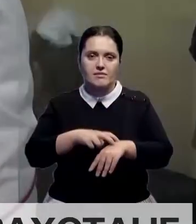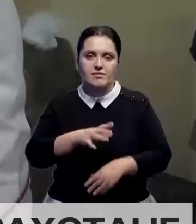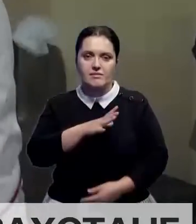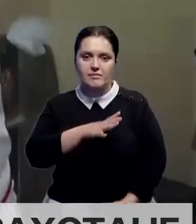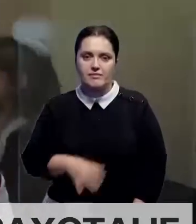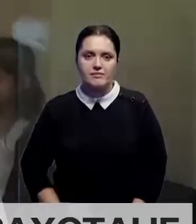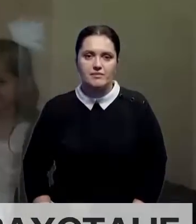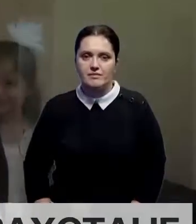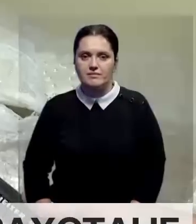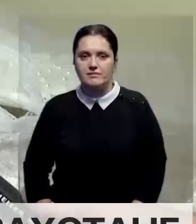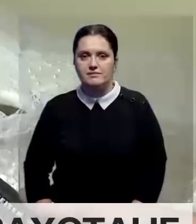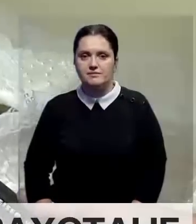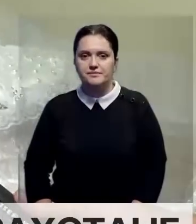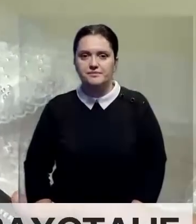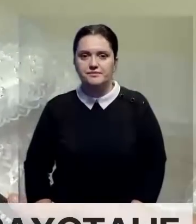наблюдения врачей.